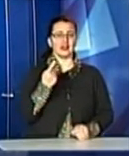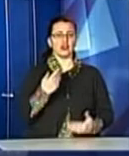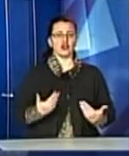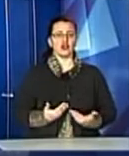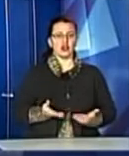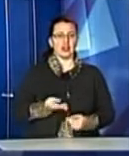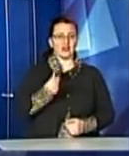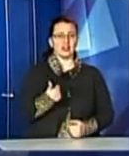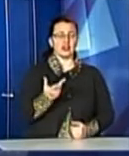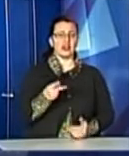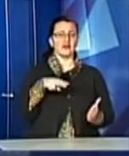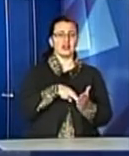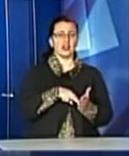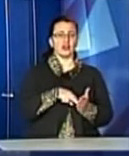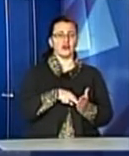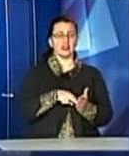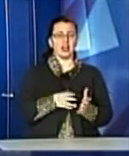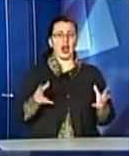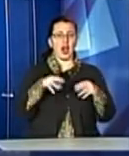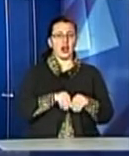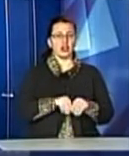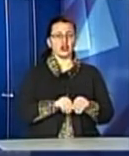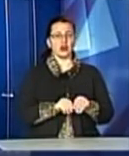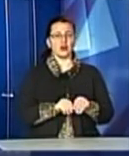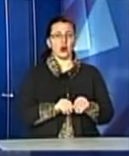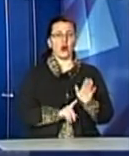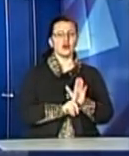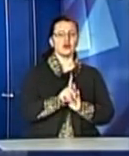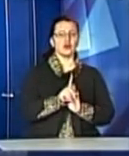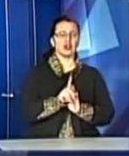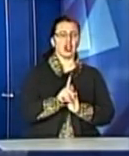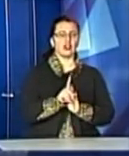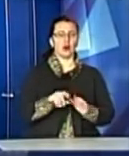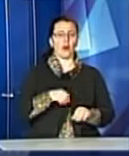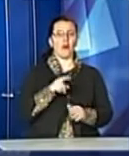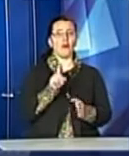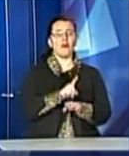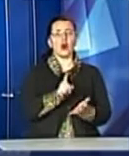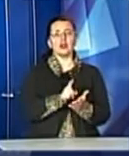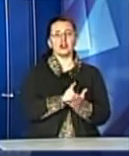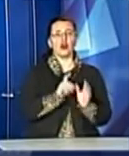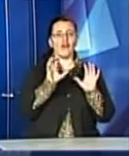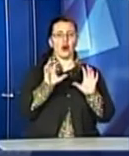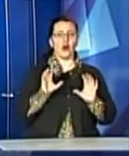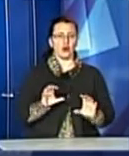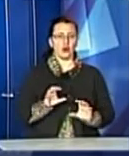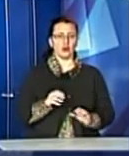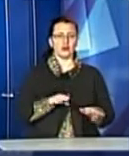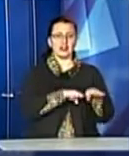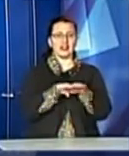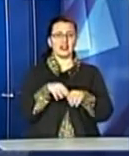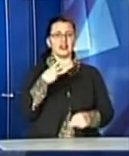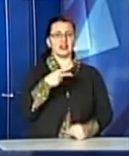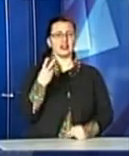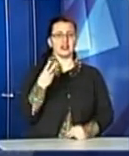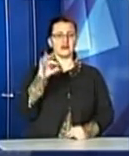встановити його разом з вступом в дію ліберального податкового кодексу з 1 січня 2018 року на рівні 32%